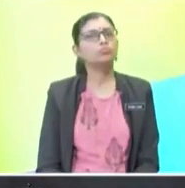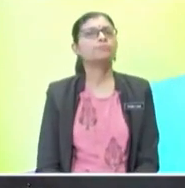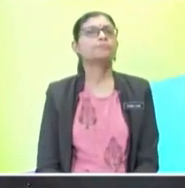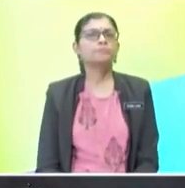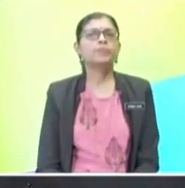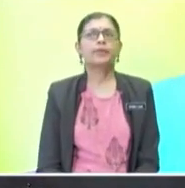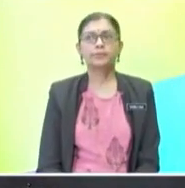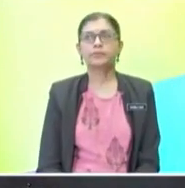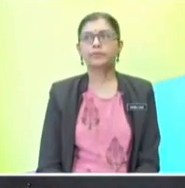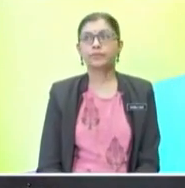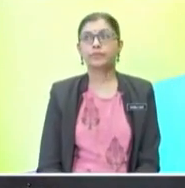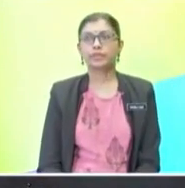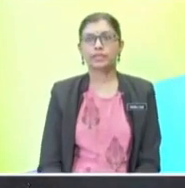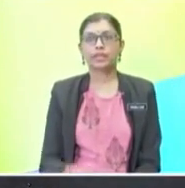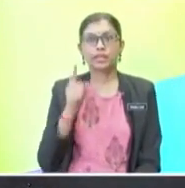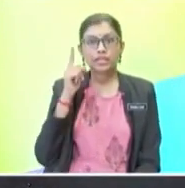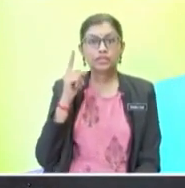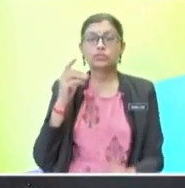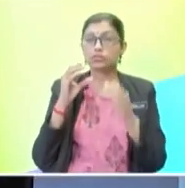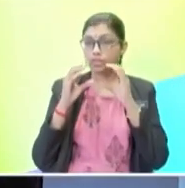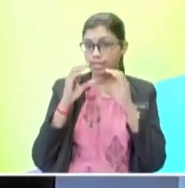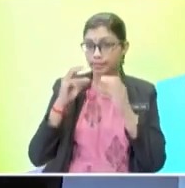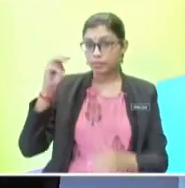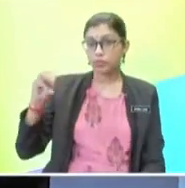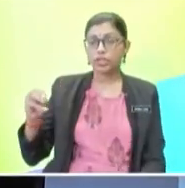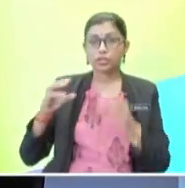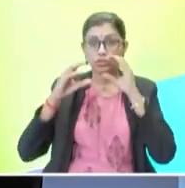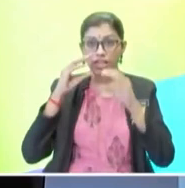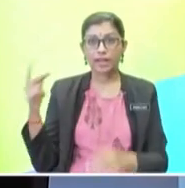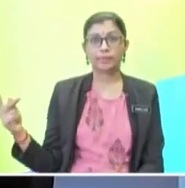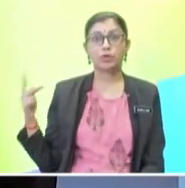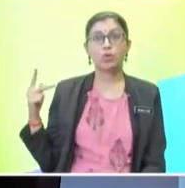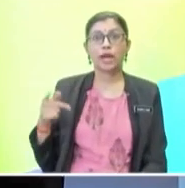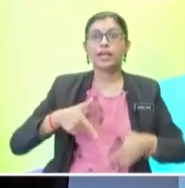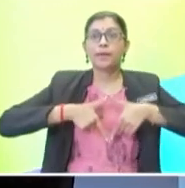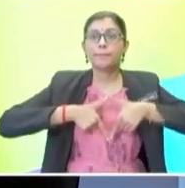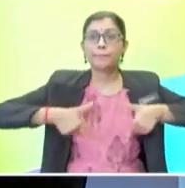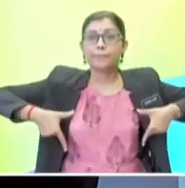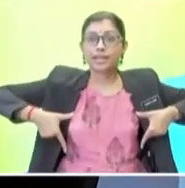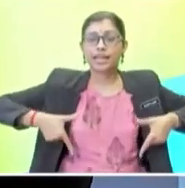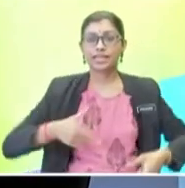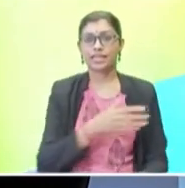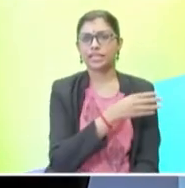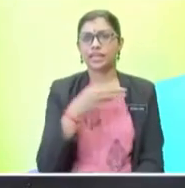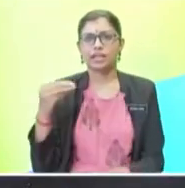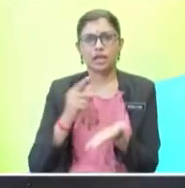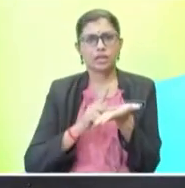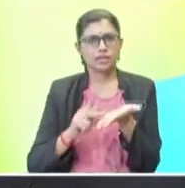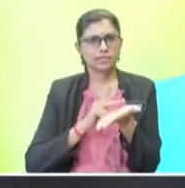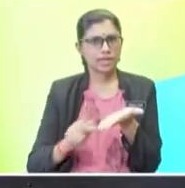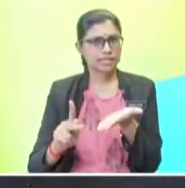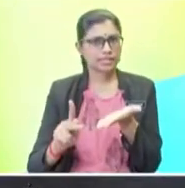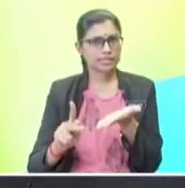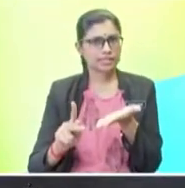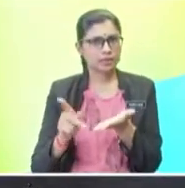Amar nak sebut tu penuh bersemangat. Betul, cikgu. Ha. Seorang yang kuat, berani dan kemas. Betul tak Ria? Ria rasa anak lelaki macam tu. Betul,